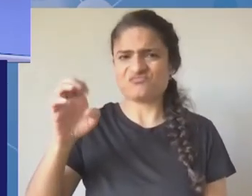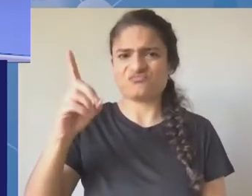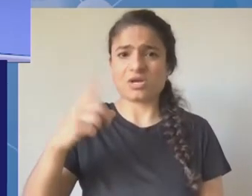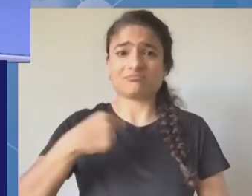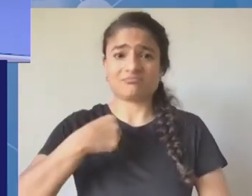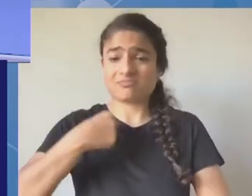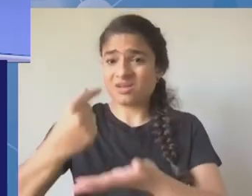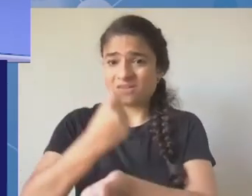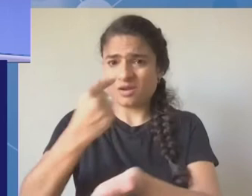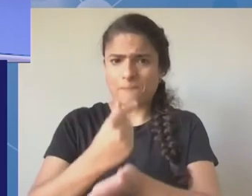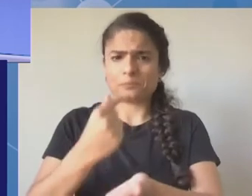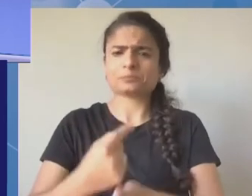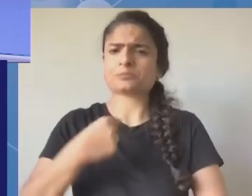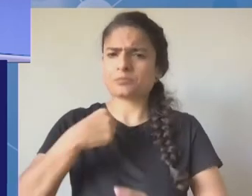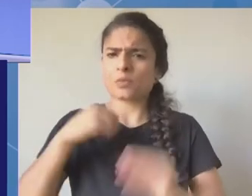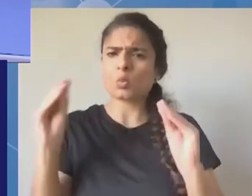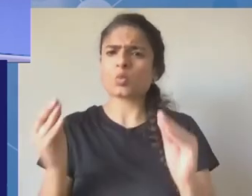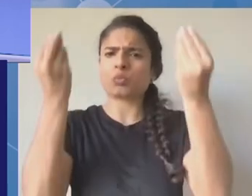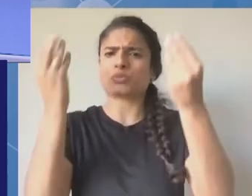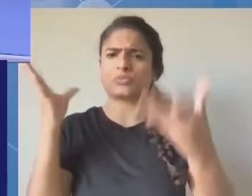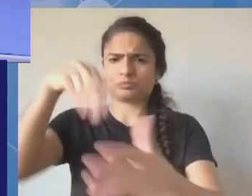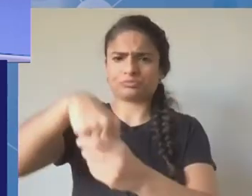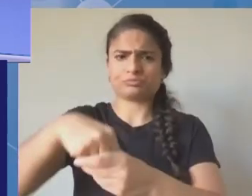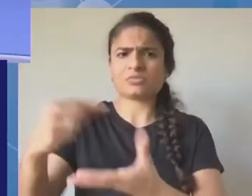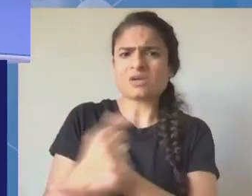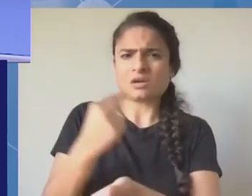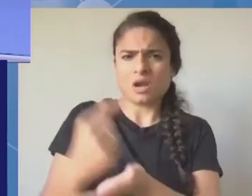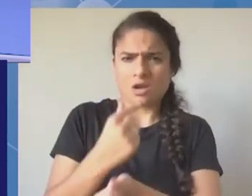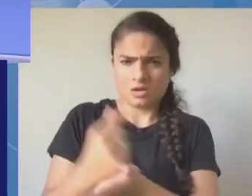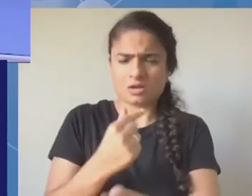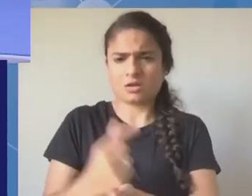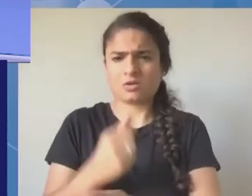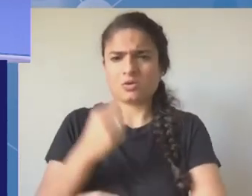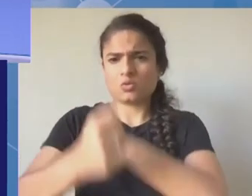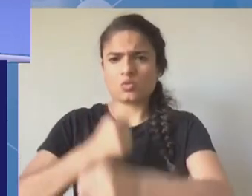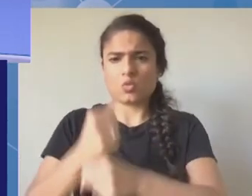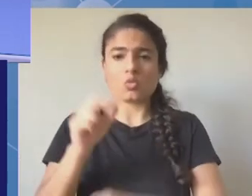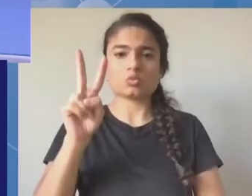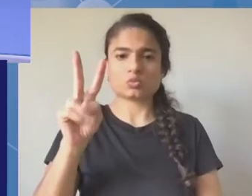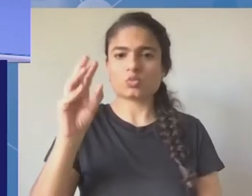IGF 的一个青年的大使，志愿者。